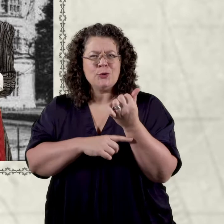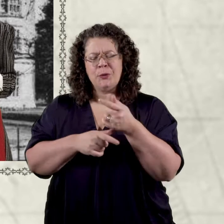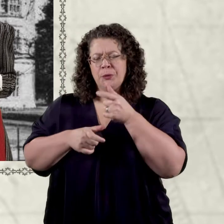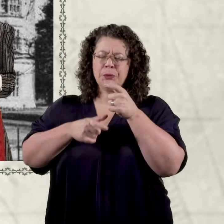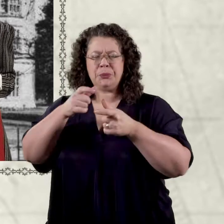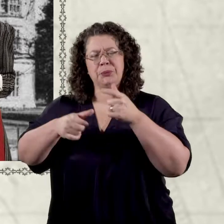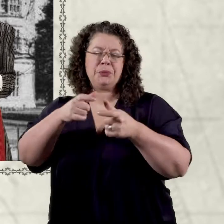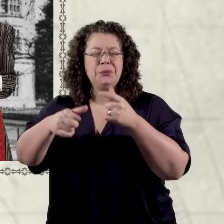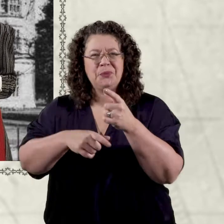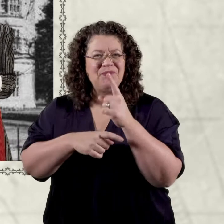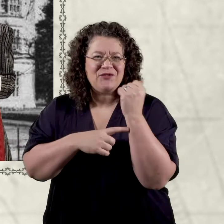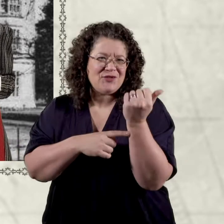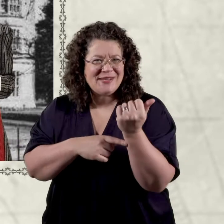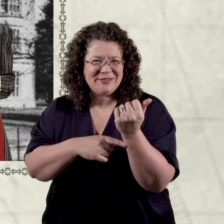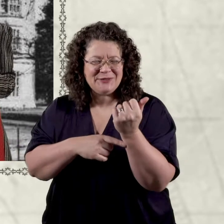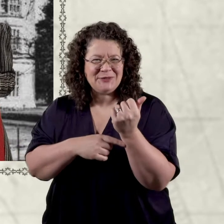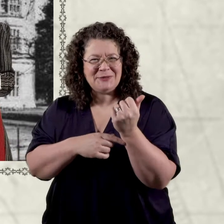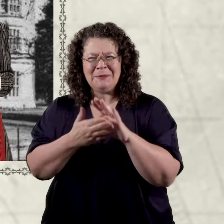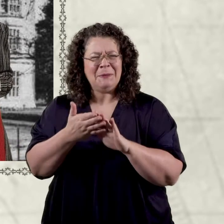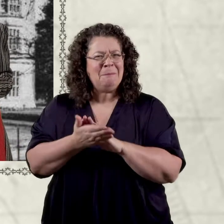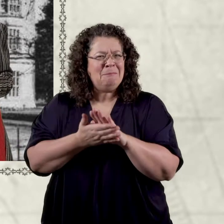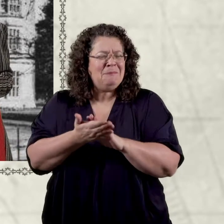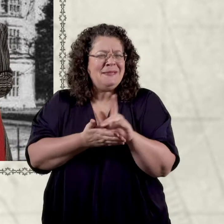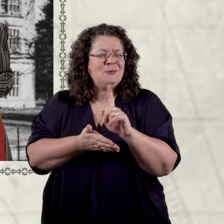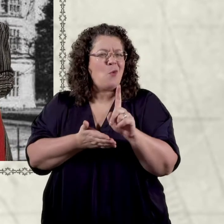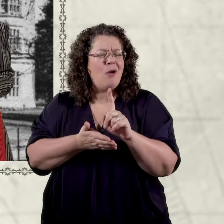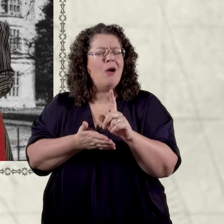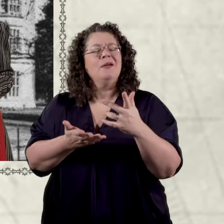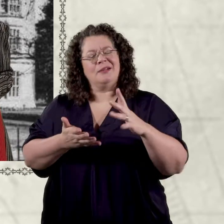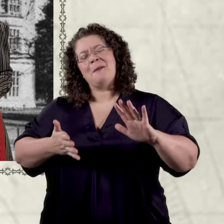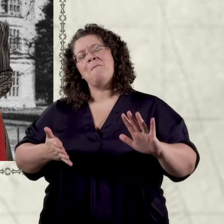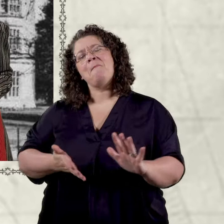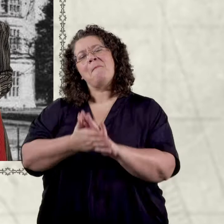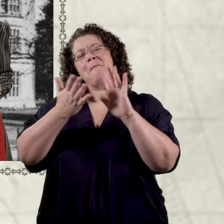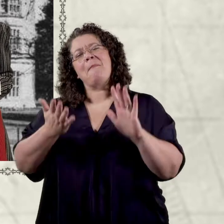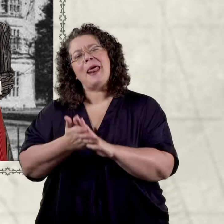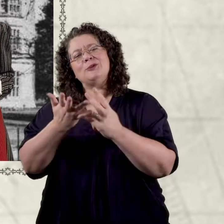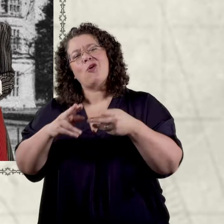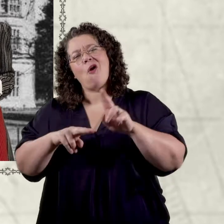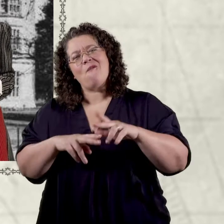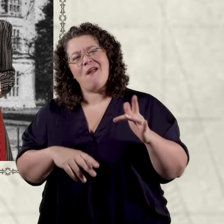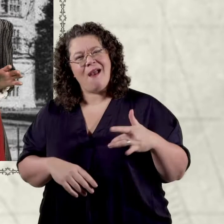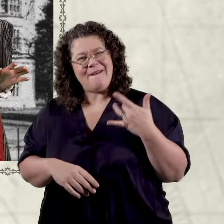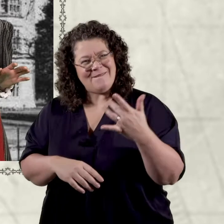A quelle joie de vivre. Mae'n golygu pleser bywyd.